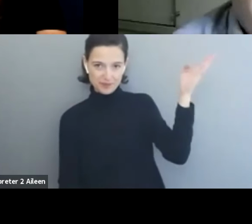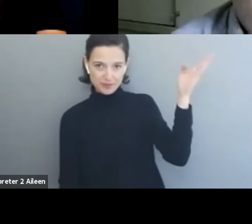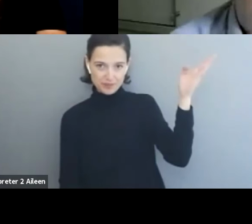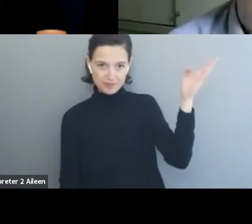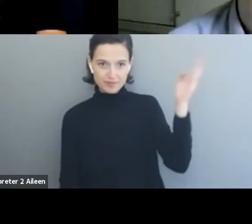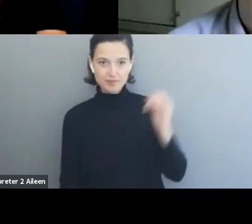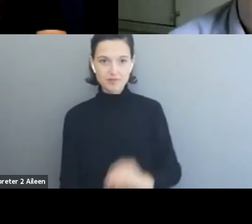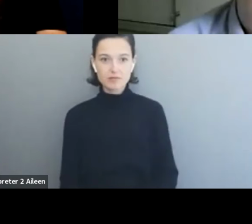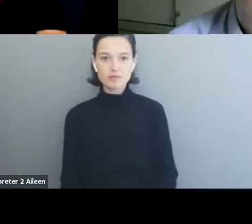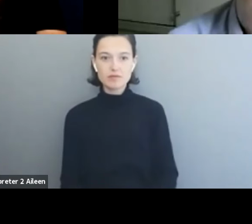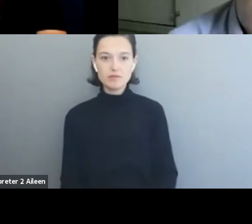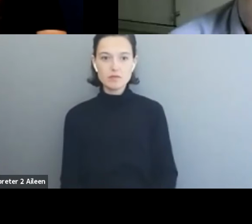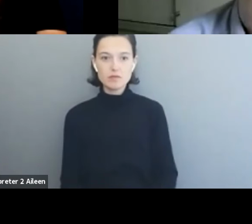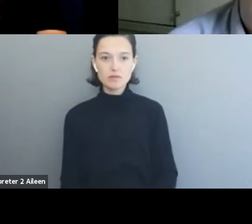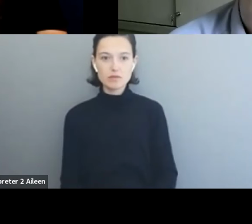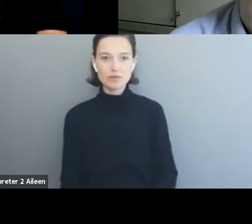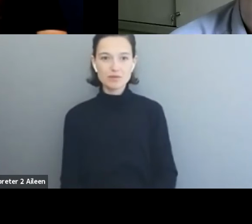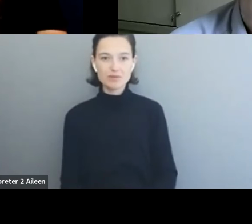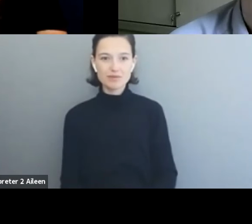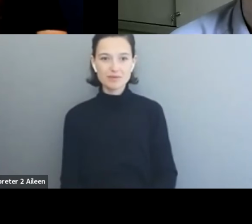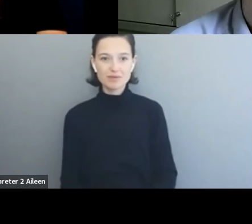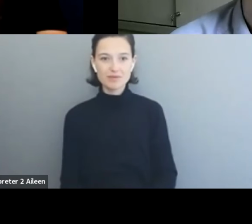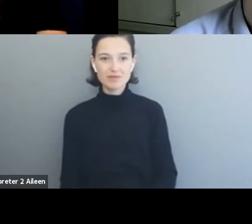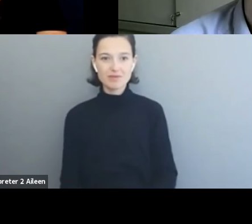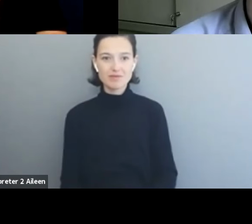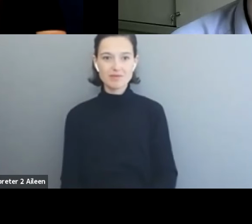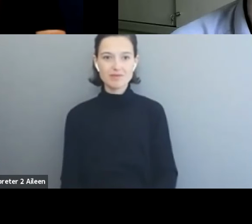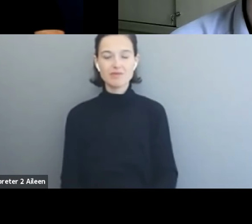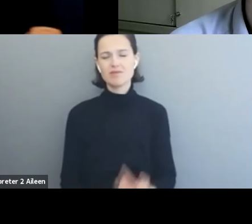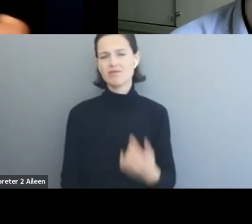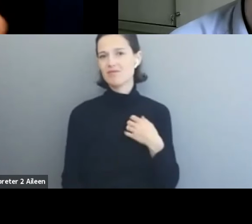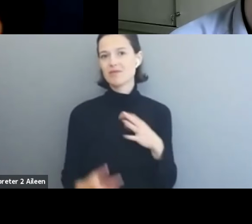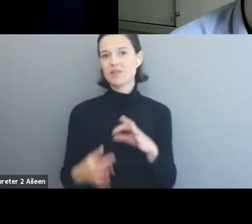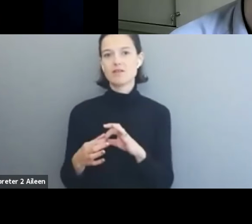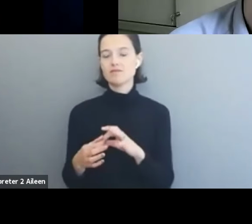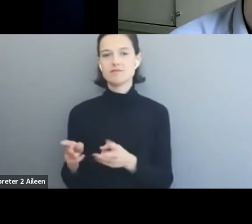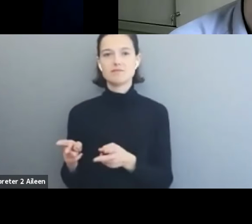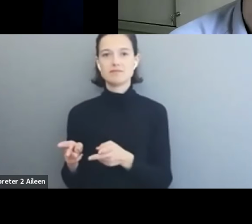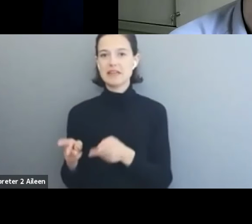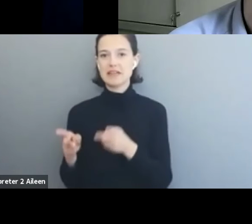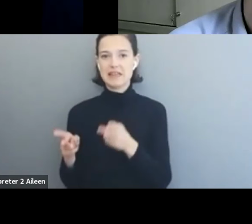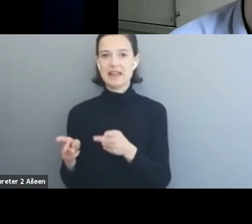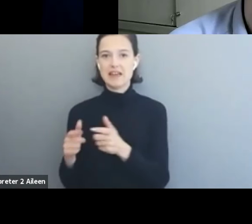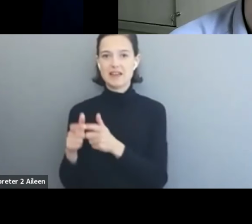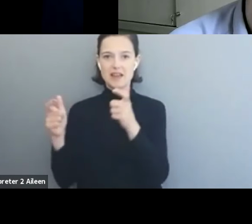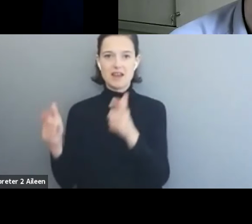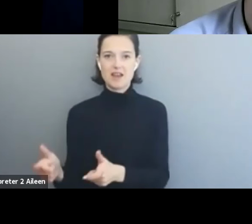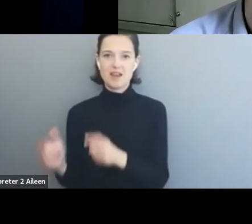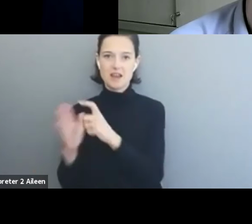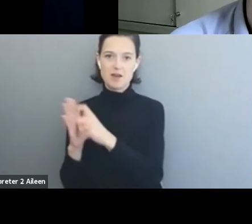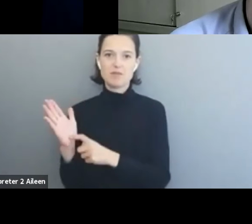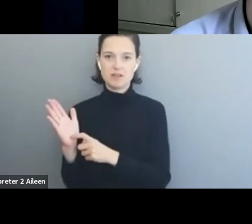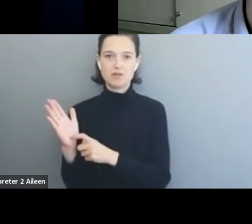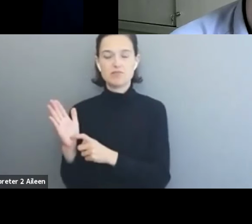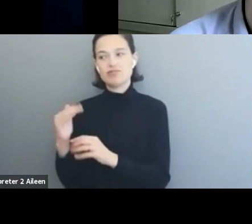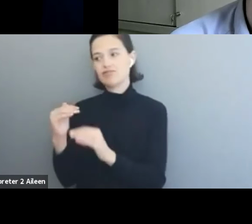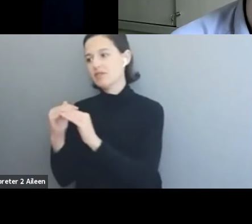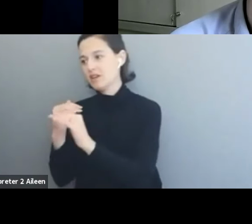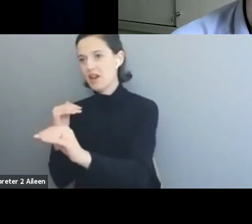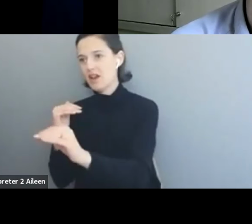danke. Nein, ich will nichts jetzt zu den rechtlichen Rahmenbedingungen sagen, weil das ändert sich, das ist ja von Land zu Land auch unterschiedlich, weil wir in Österreich mit